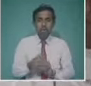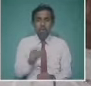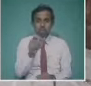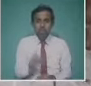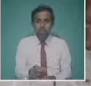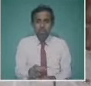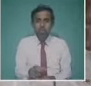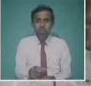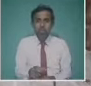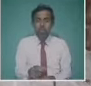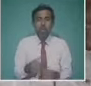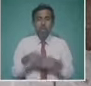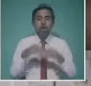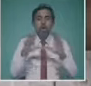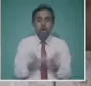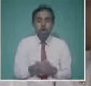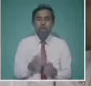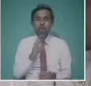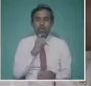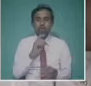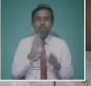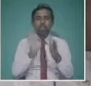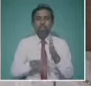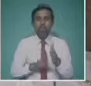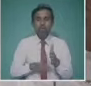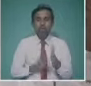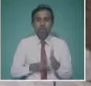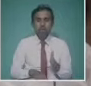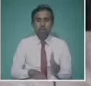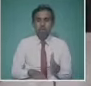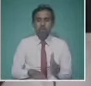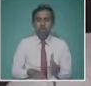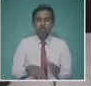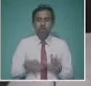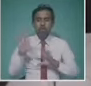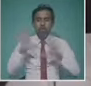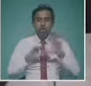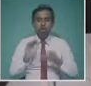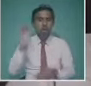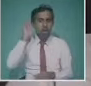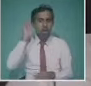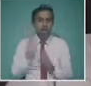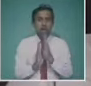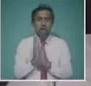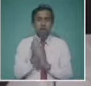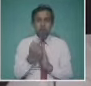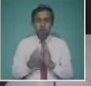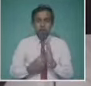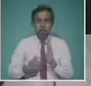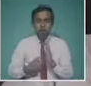වෙන්න පුළුවන් ඒ සියලු නඩු ටික ඉල්ලාස් කරගත්තා. මම තොරතුරු දැනගැනීමේ පනත යටතේ අපි ලිපියක් බාර